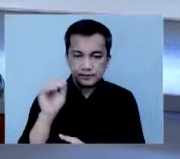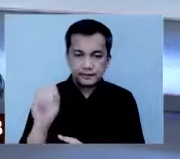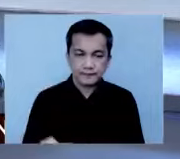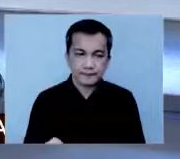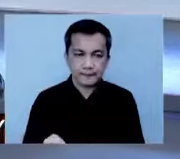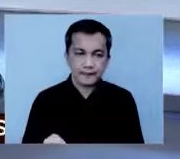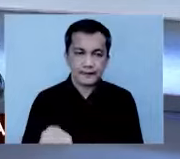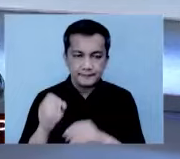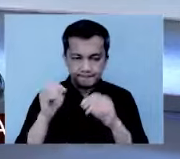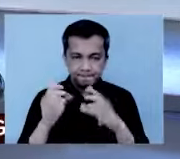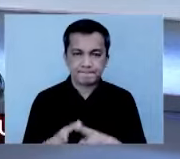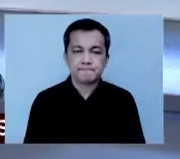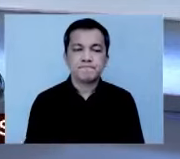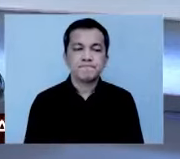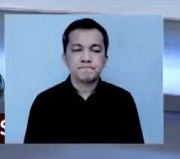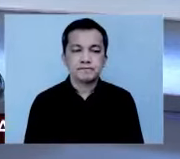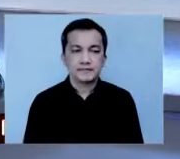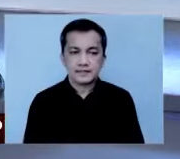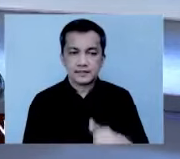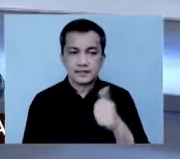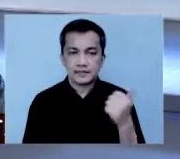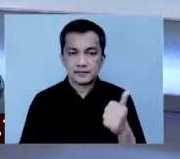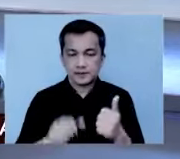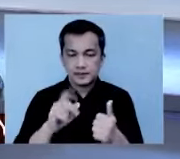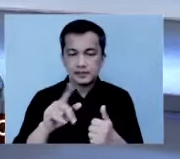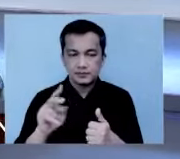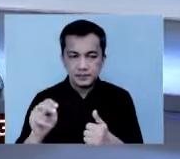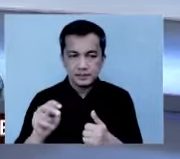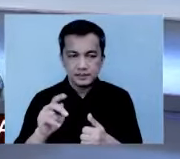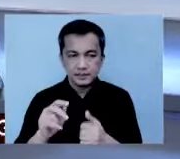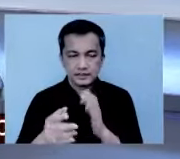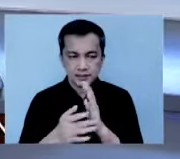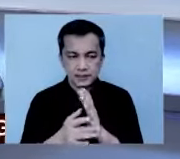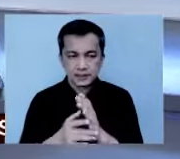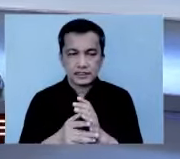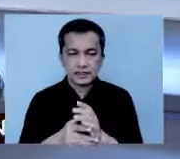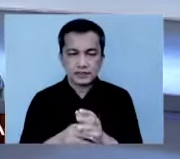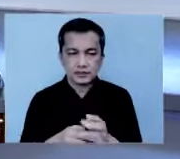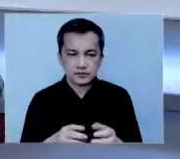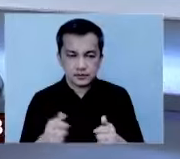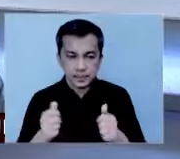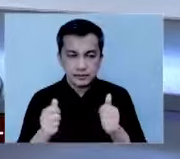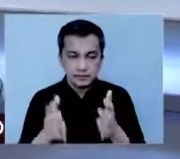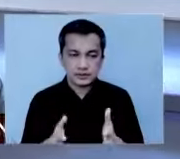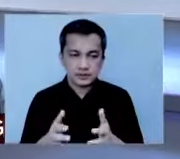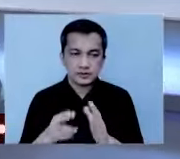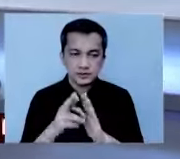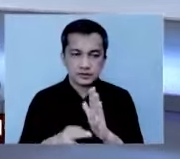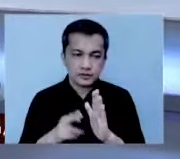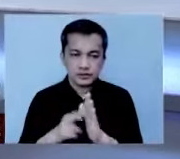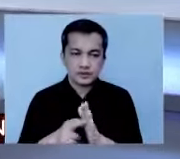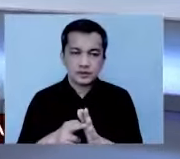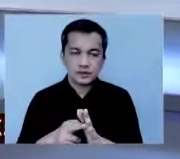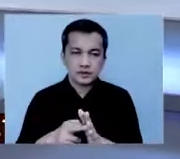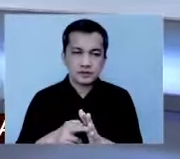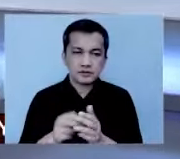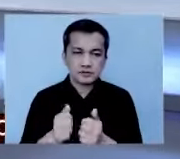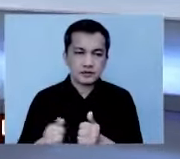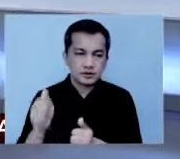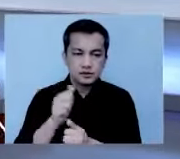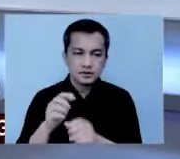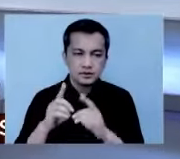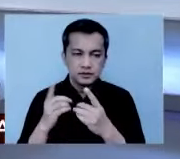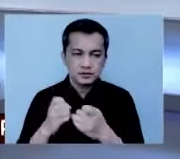mga guro. Ang iba po, mga admin, tech or supervisory roles. Sa makatwid, ang kalihim ng DepEd ay hindi naman nariyan para